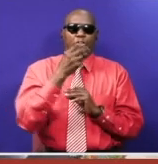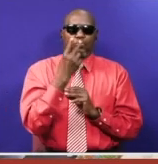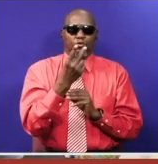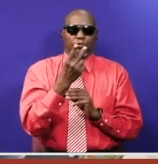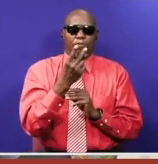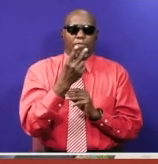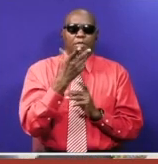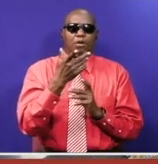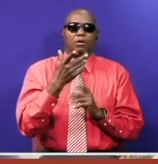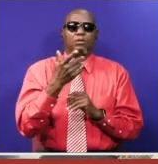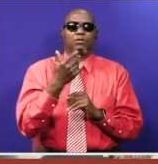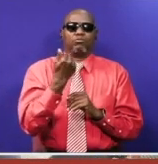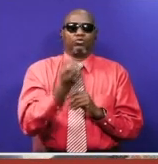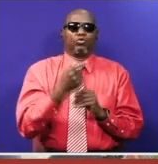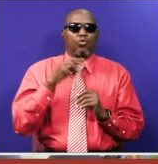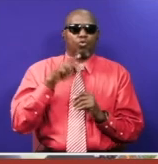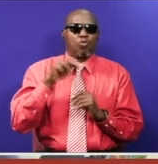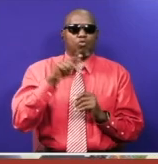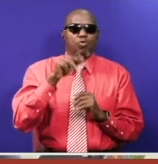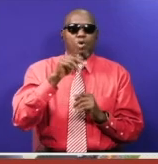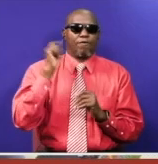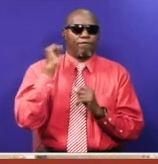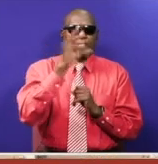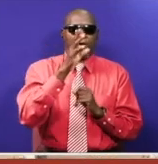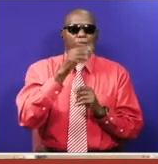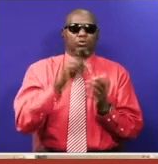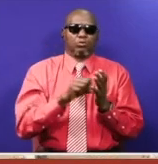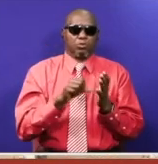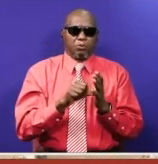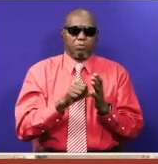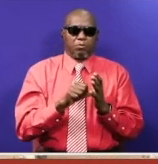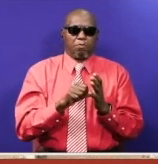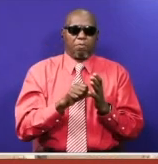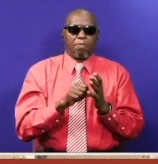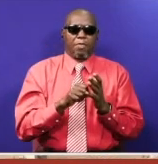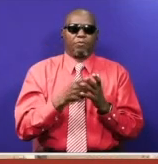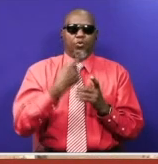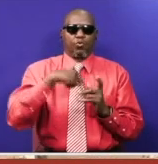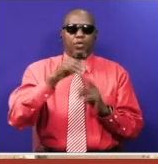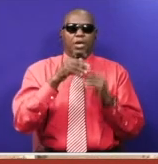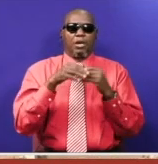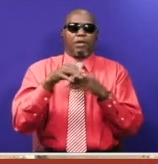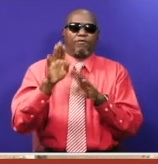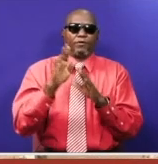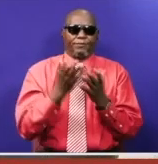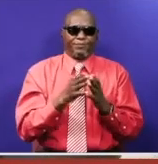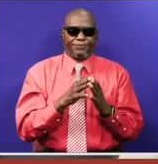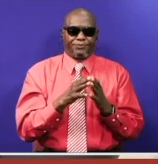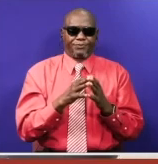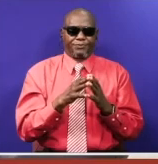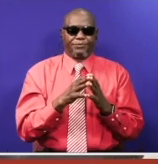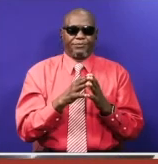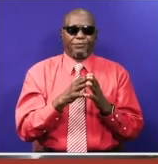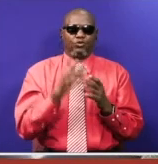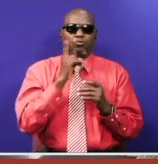Sasa mtoto akitembea hapa mpaka huko ni shida. Sasa sisi tumewacha, sasa sisi kesho